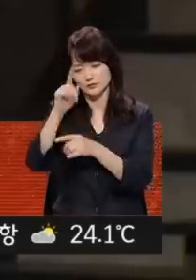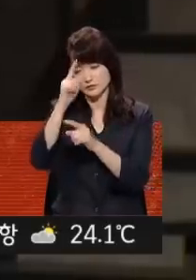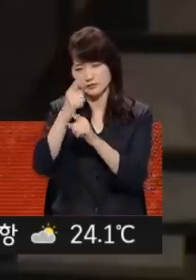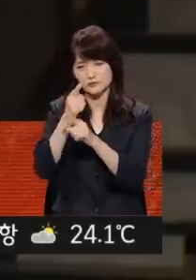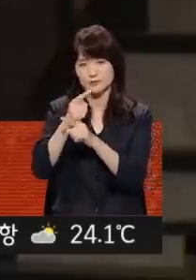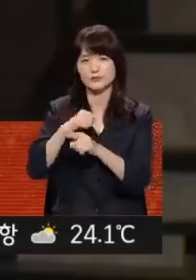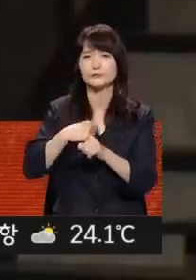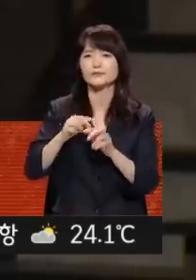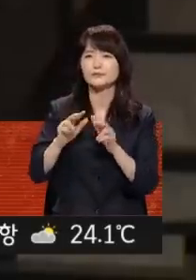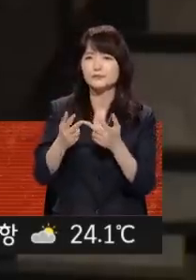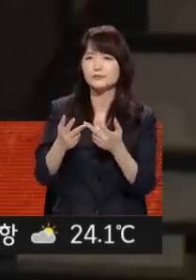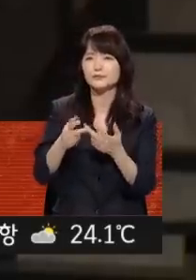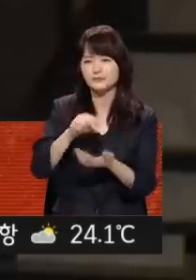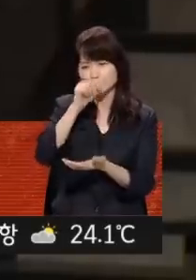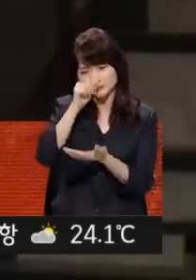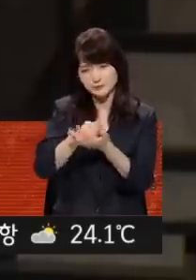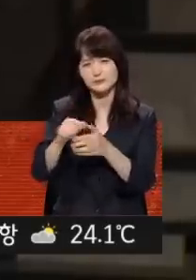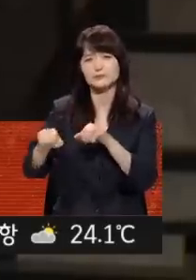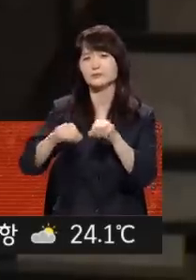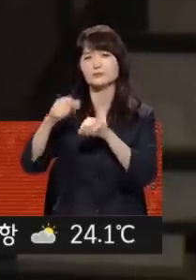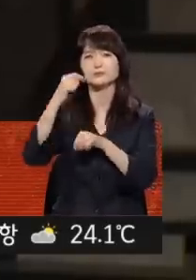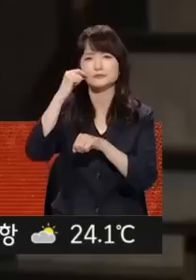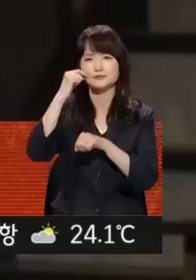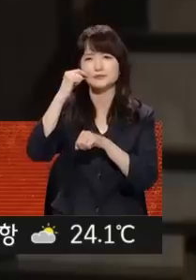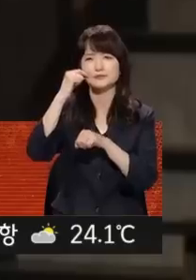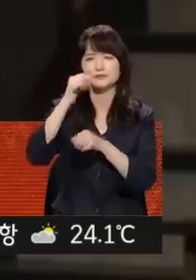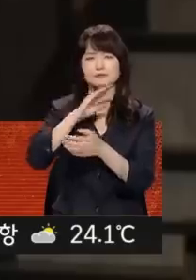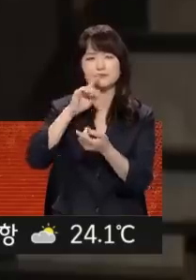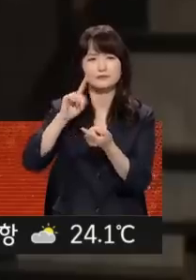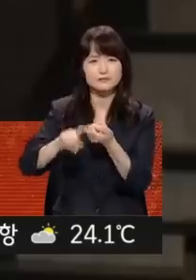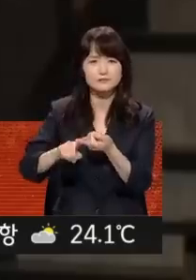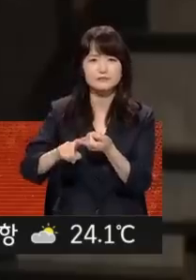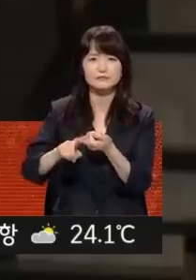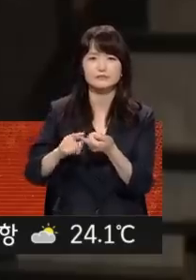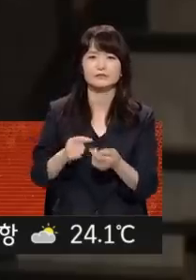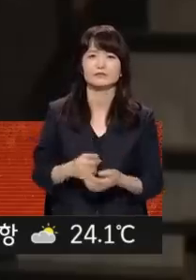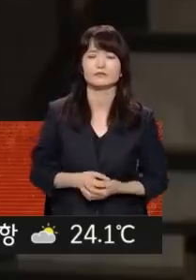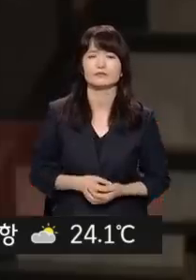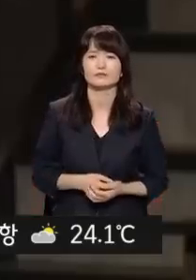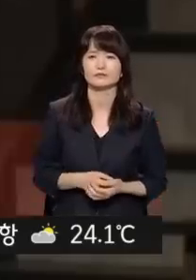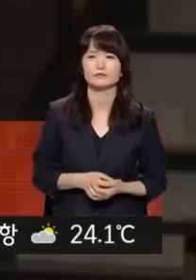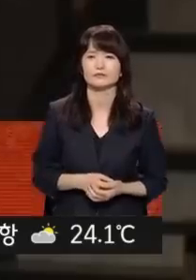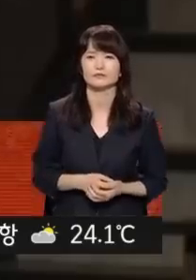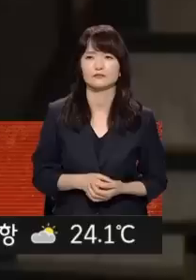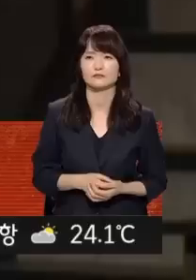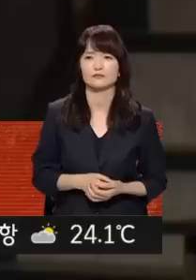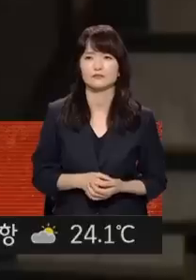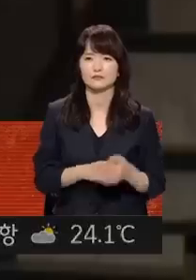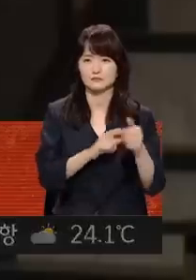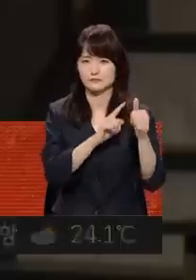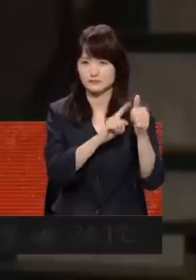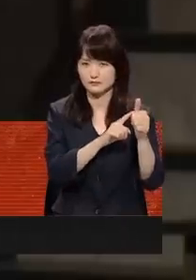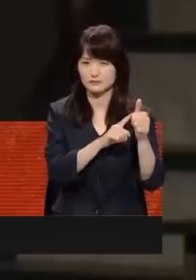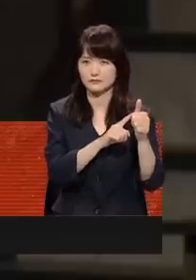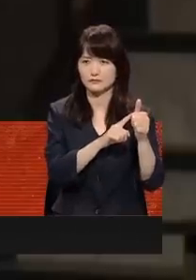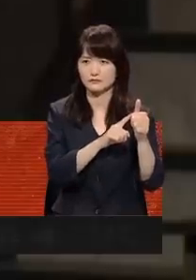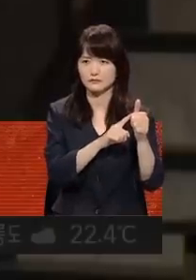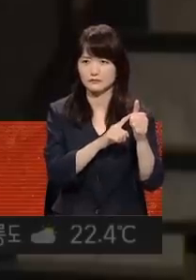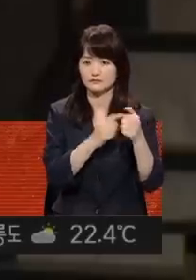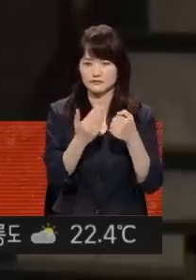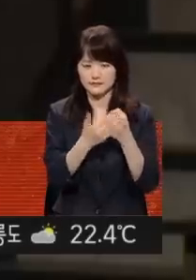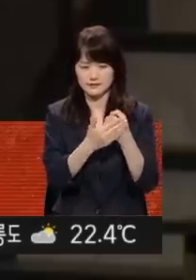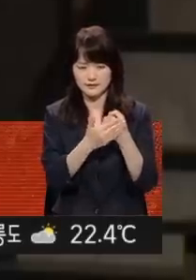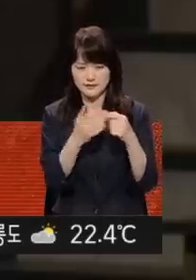그 본인이 정상적인 활동을 하지 못하고 있는 것은 당연한 건데 사실이 그 가해자 같은 경우는